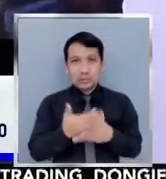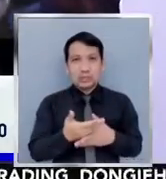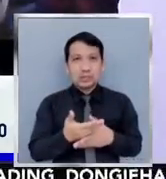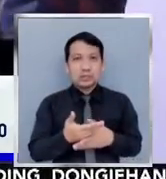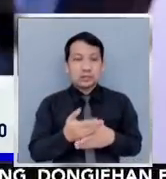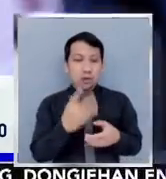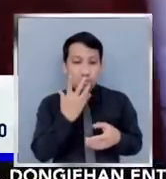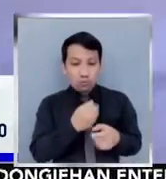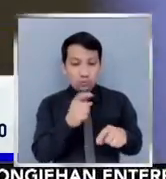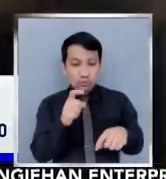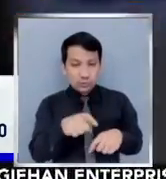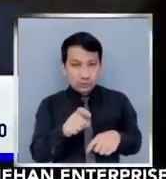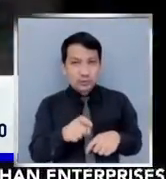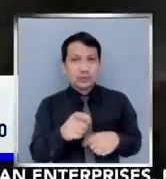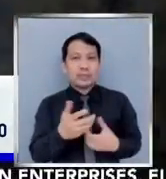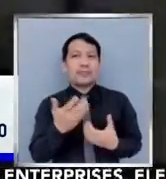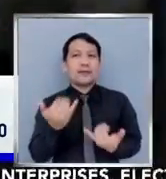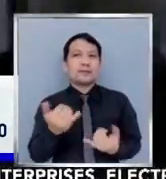talaga.